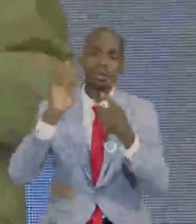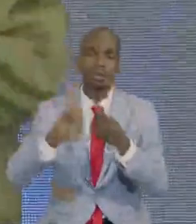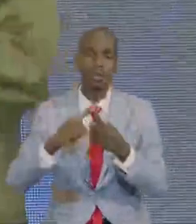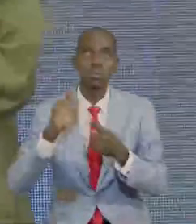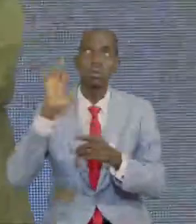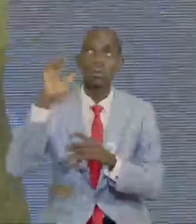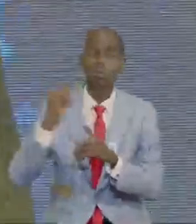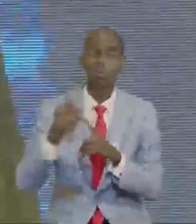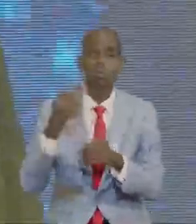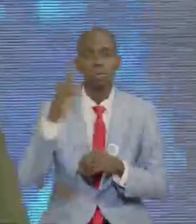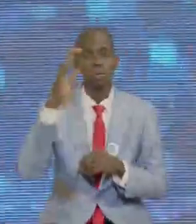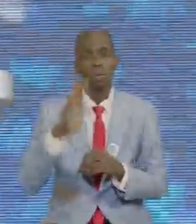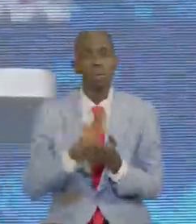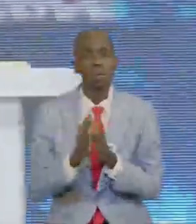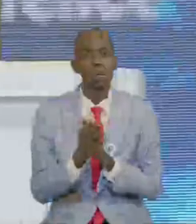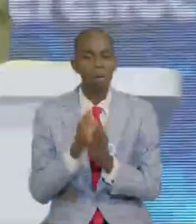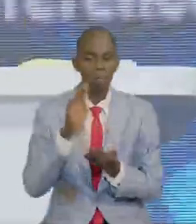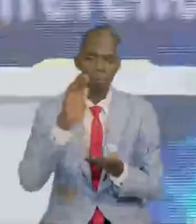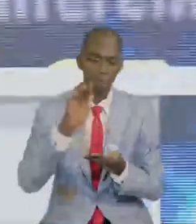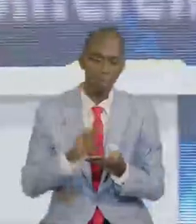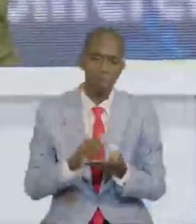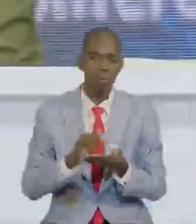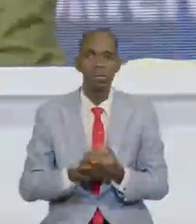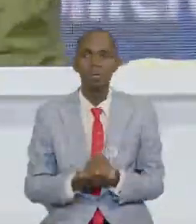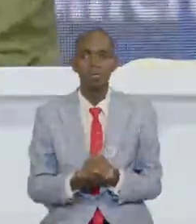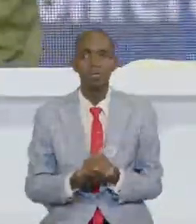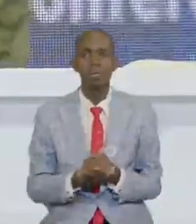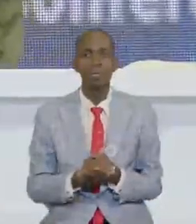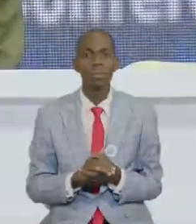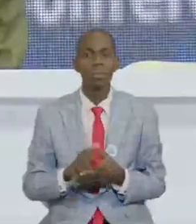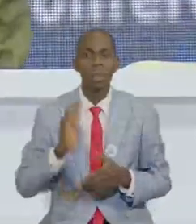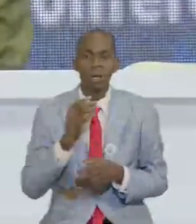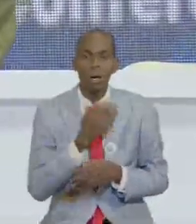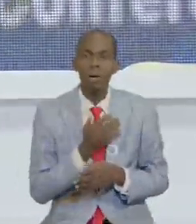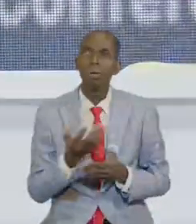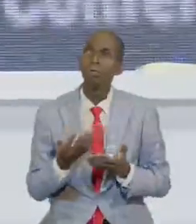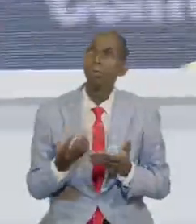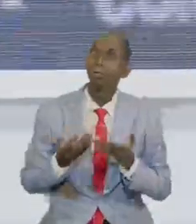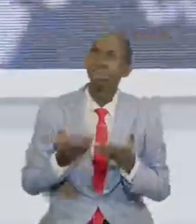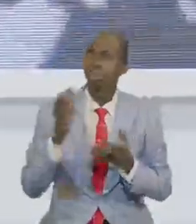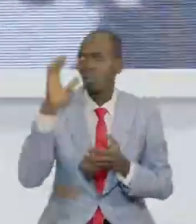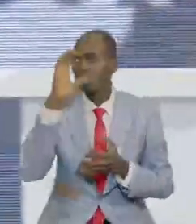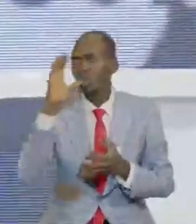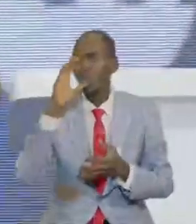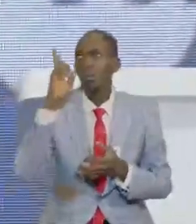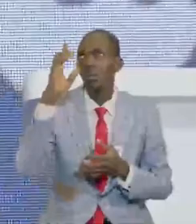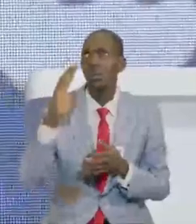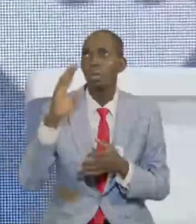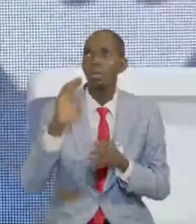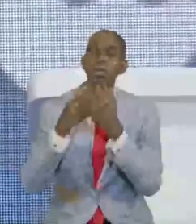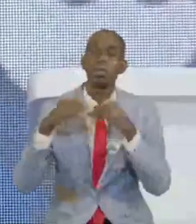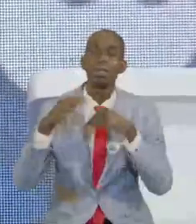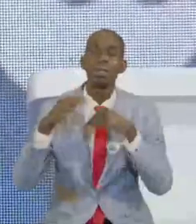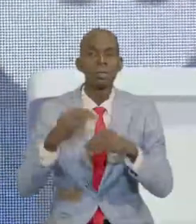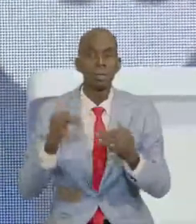became less. Notre concentration sur la parole a commencé à diminuer. I was seeking the face of God in heaven, Lord.